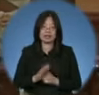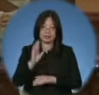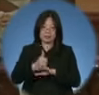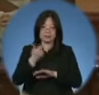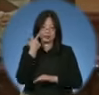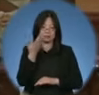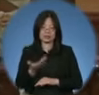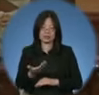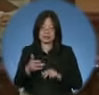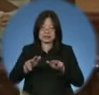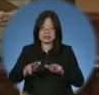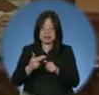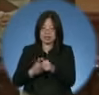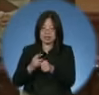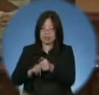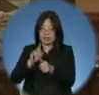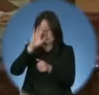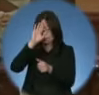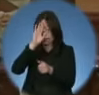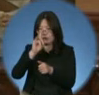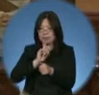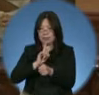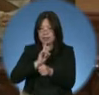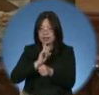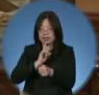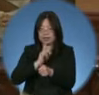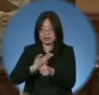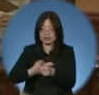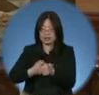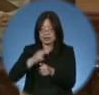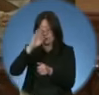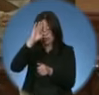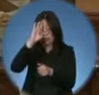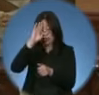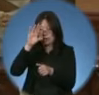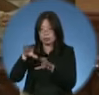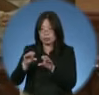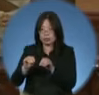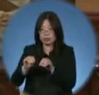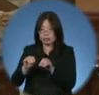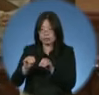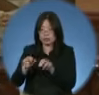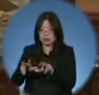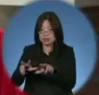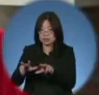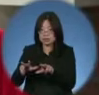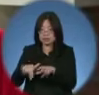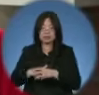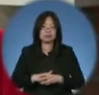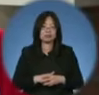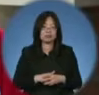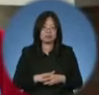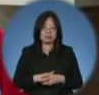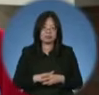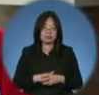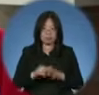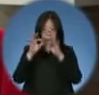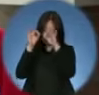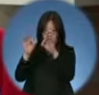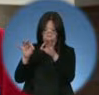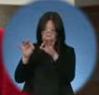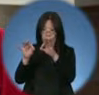마지막 질문은 다시 이제 선생님 병 이야기입니다. 예. 선생님은 그 병으로 인해 멈추신 거군요. 그래서 보신